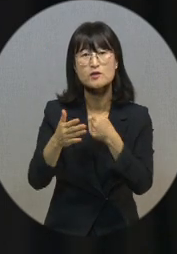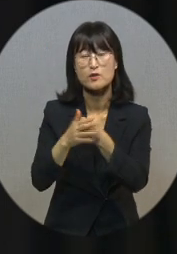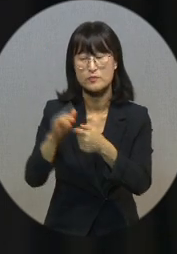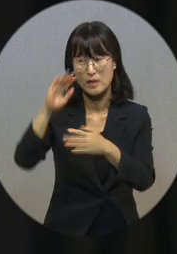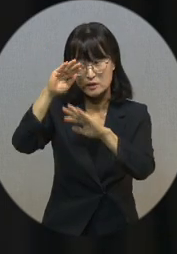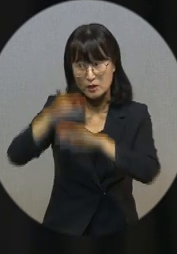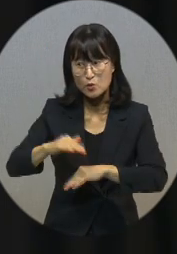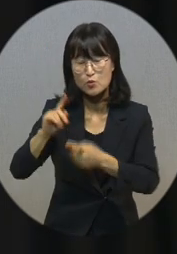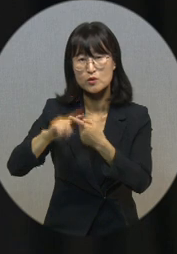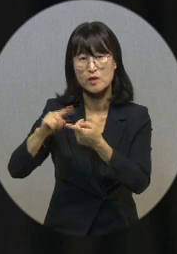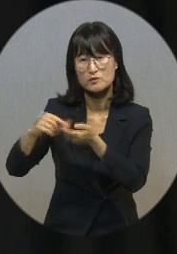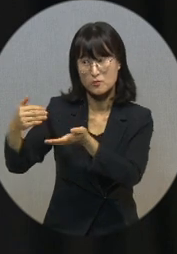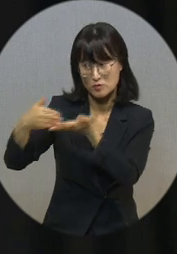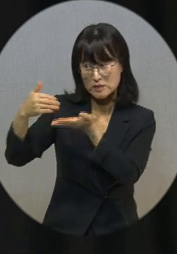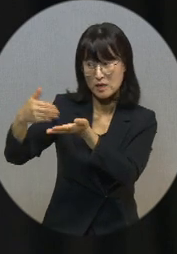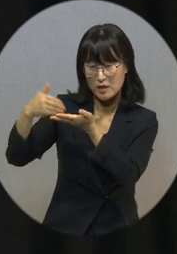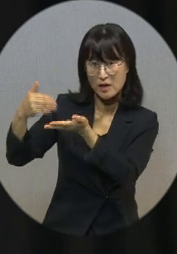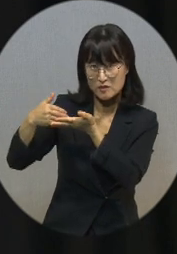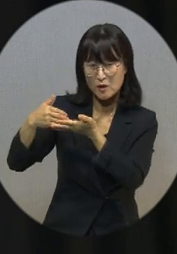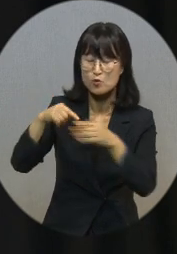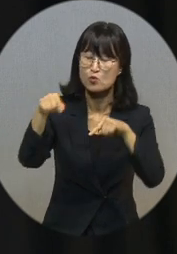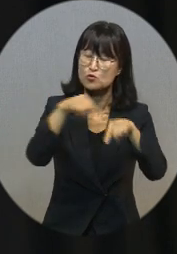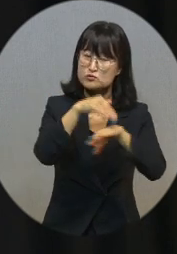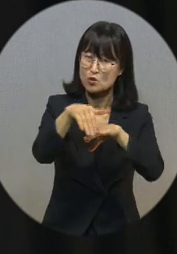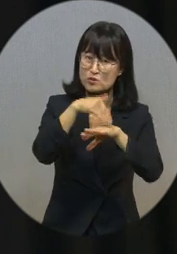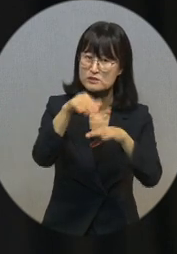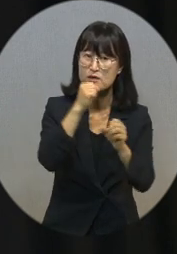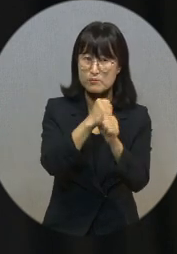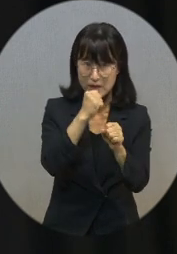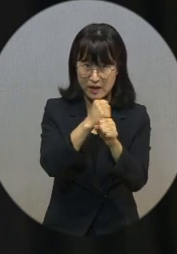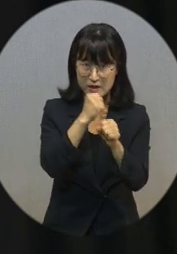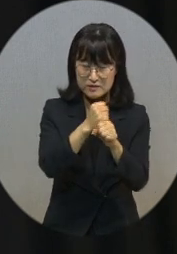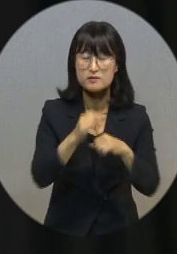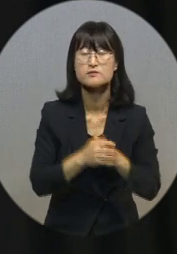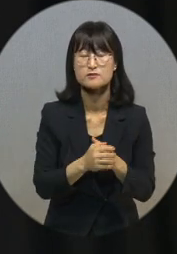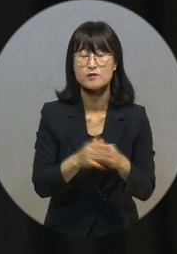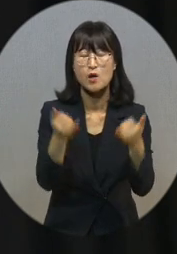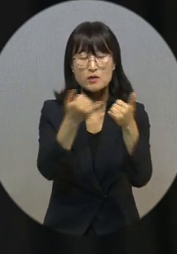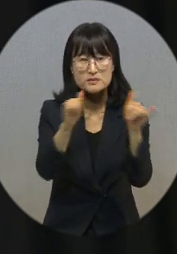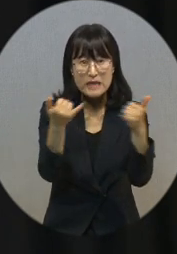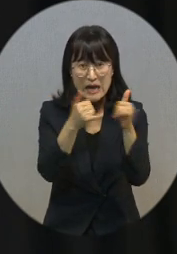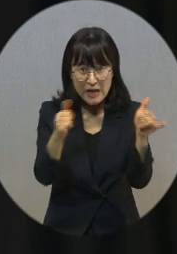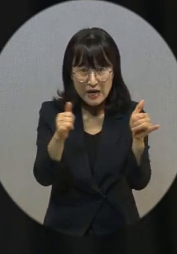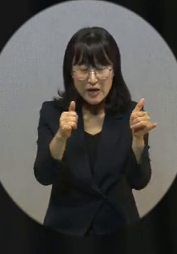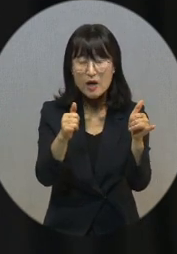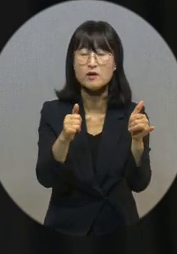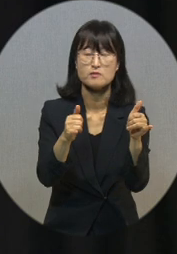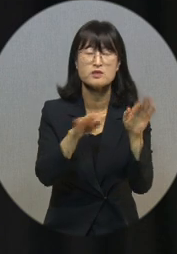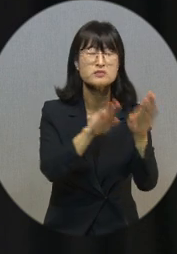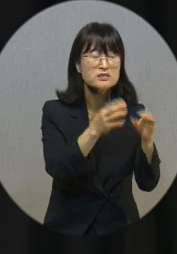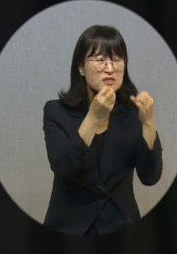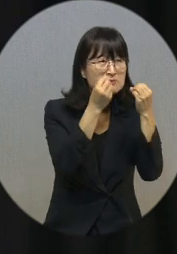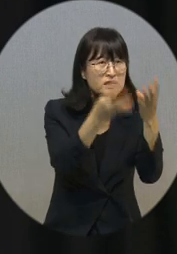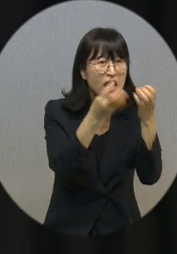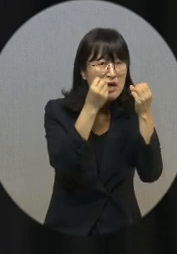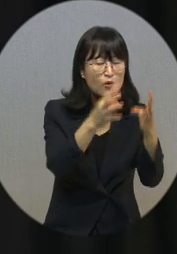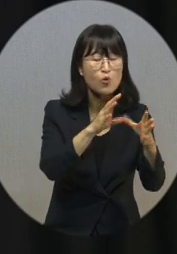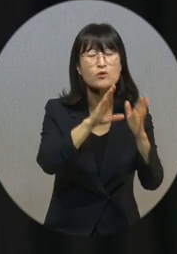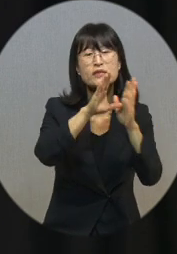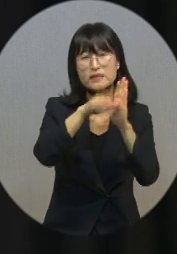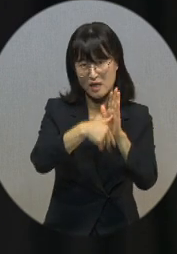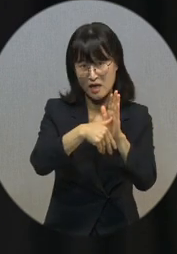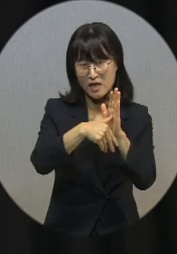발의하고 정책도 네. 마련하고 그래서 좀 실질적으로 많은 분들이 이제 새로운 시대에 네. 맞는 그런